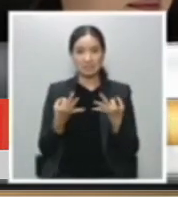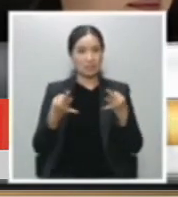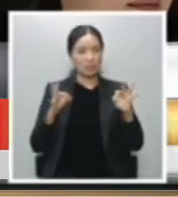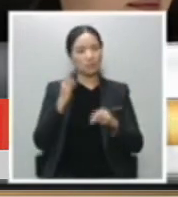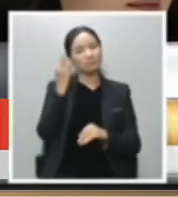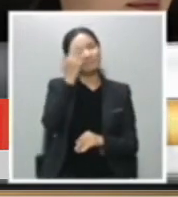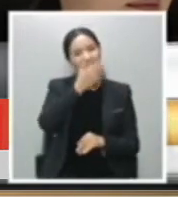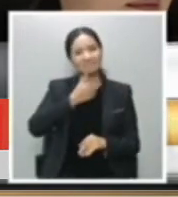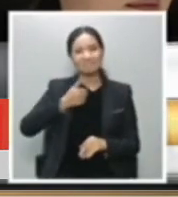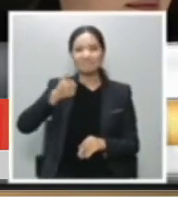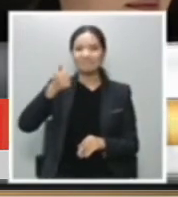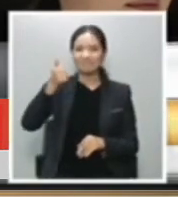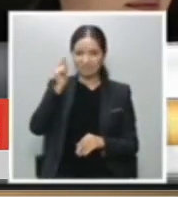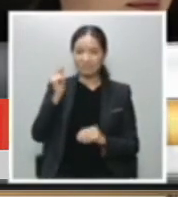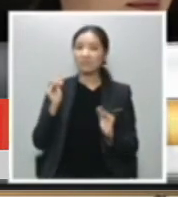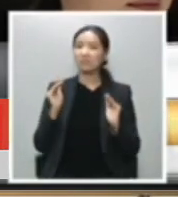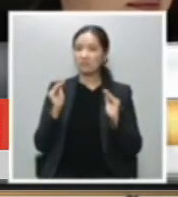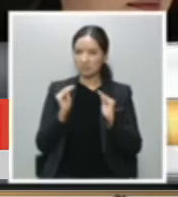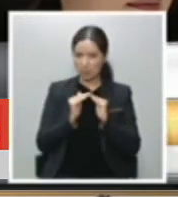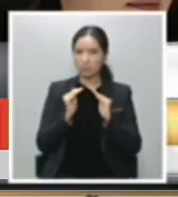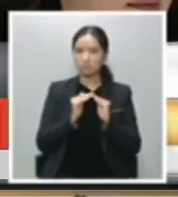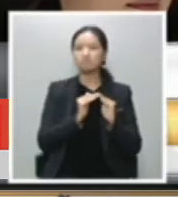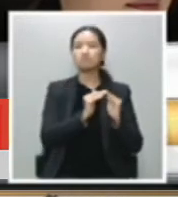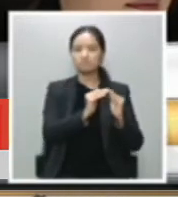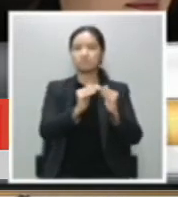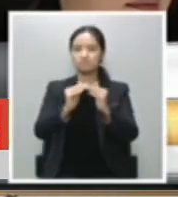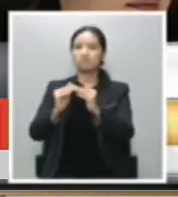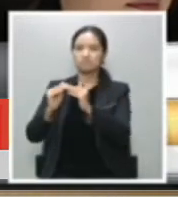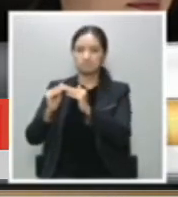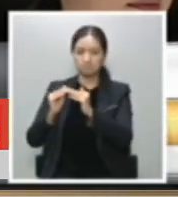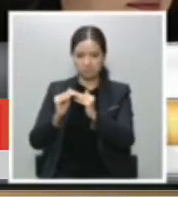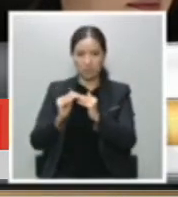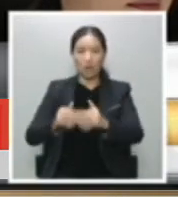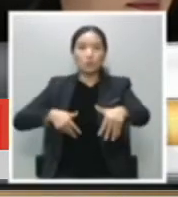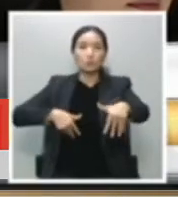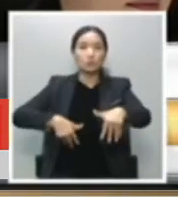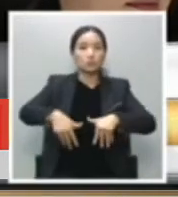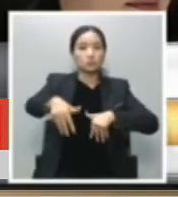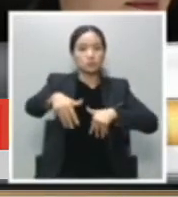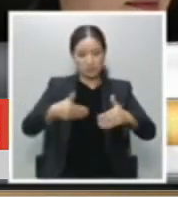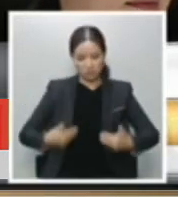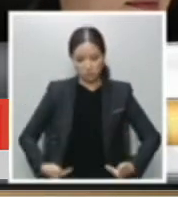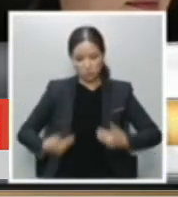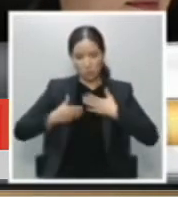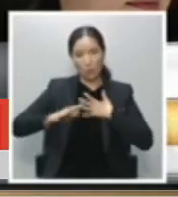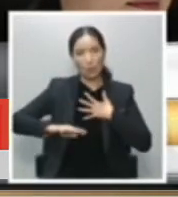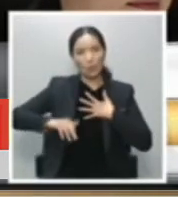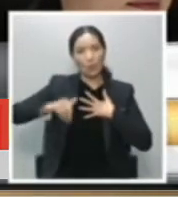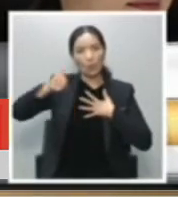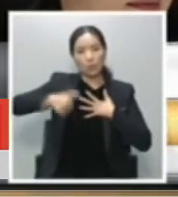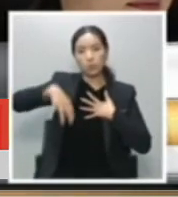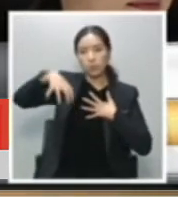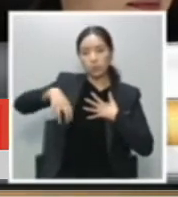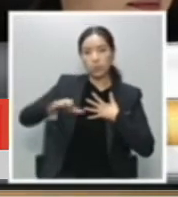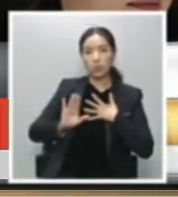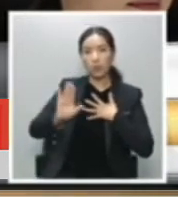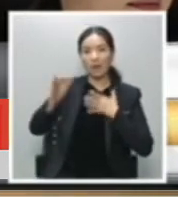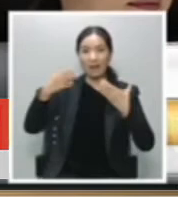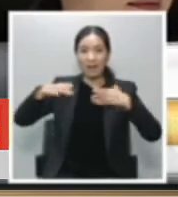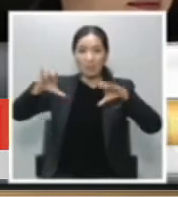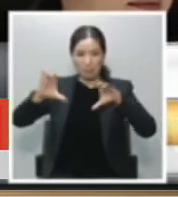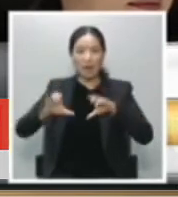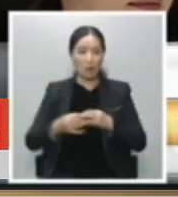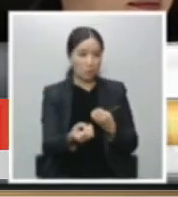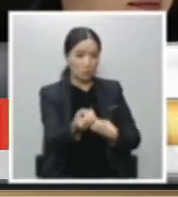ามยิ่งนักเกิดความเท่าเทียมและเสมอภาคทุกด้านประชาชนอยู่ดีกินดีหน่วยงานของรัฐรับฟังเสียงประชาช